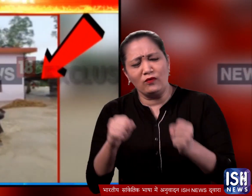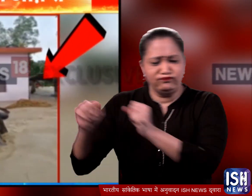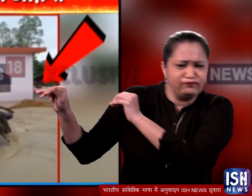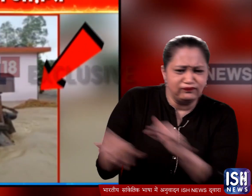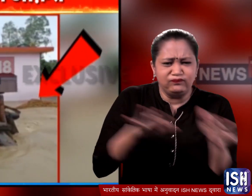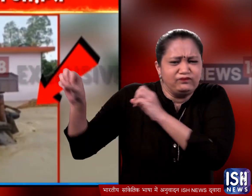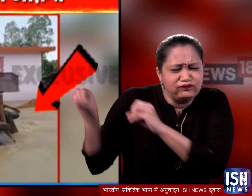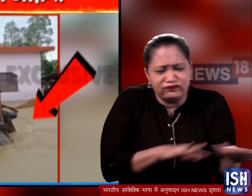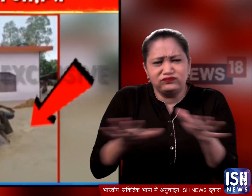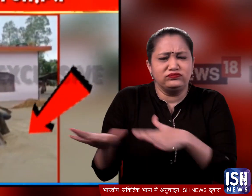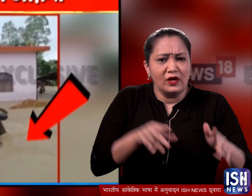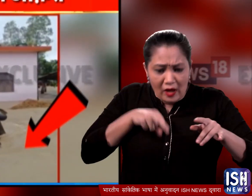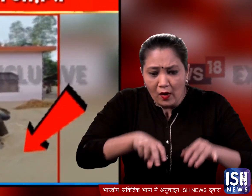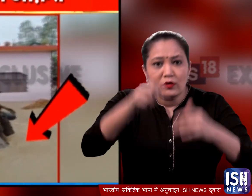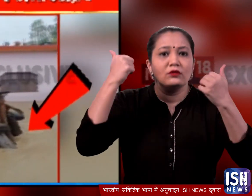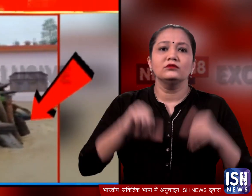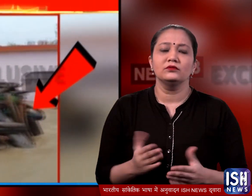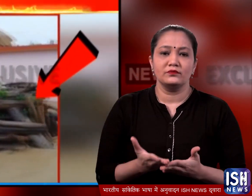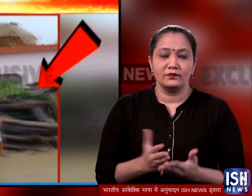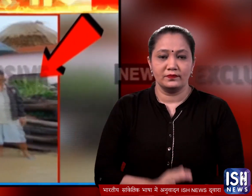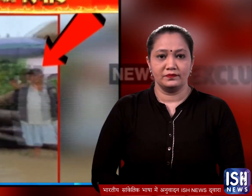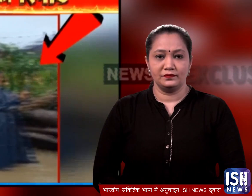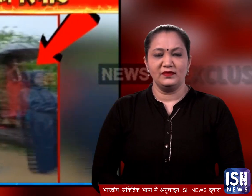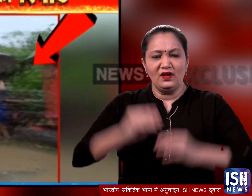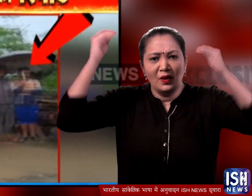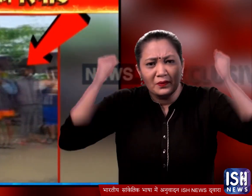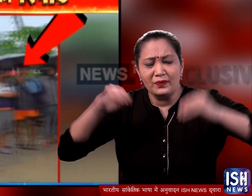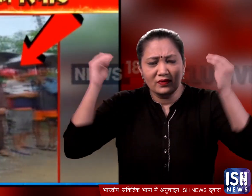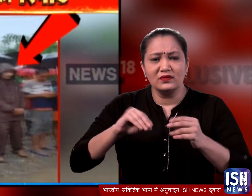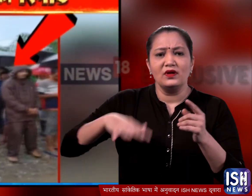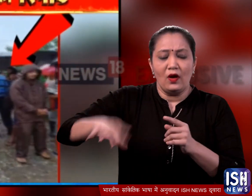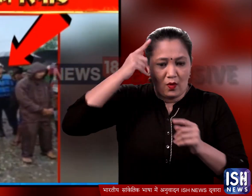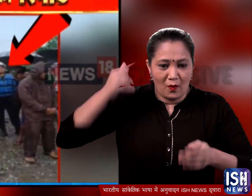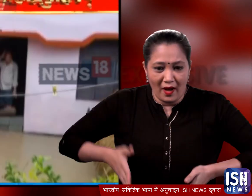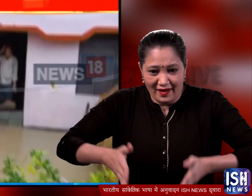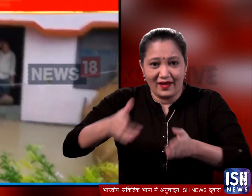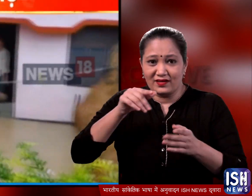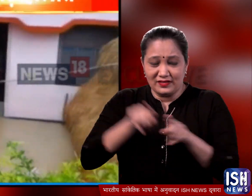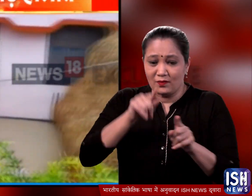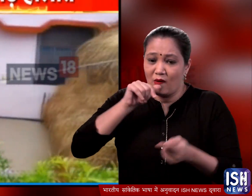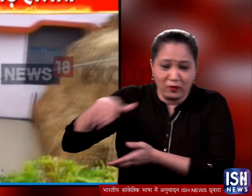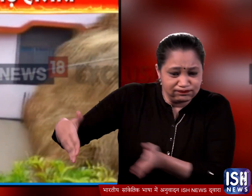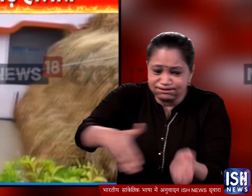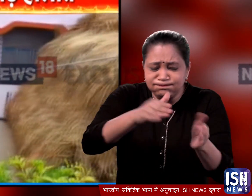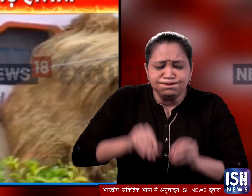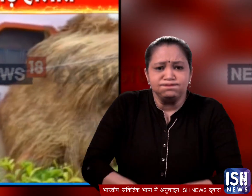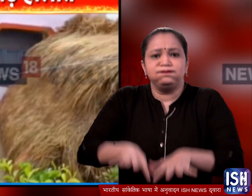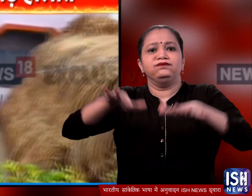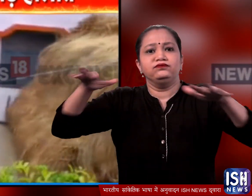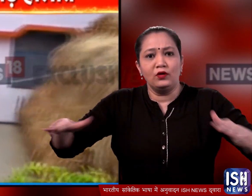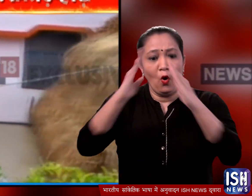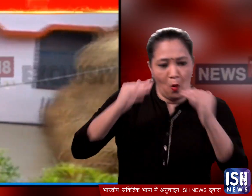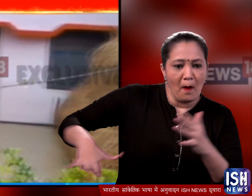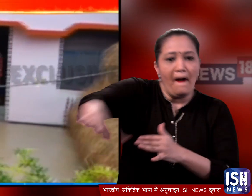कि उन सड़कों से होकर गुजरना नामुमकिन सा हो गया। बताया गया कि भारी बारिश से वहां की एक नदी में उफान आ गया, जिसकी वजह से उसका पानी